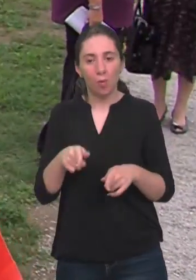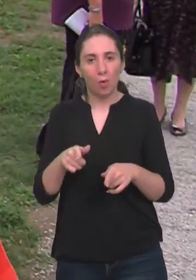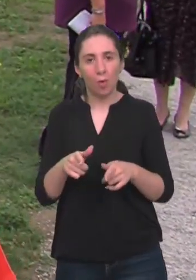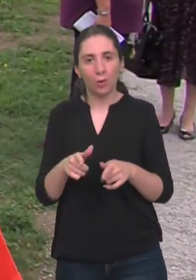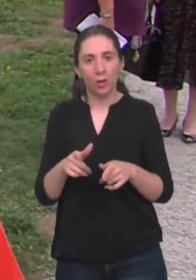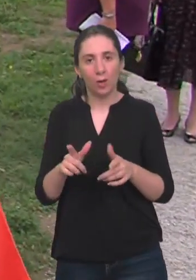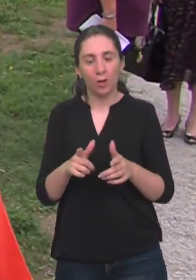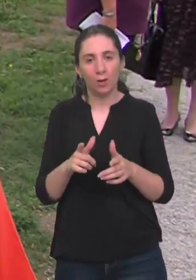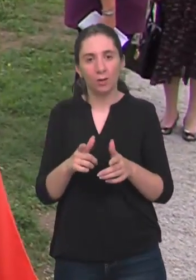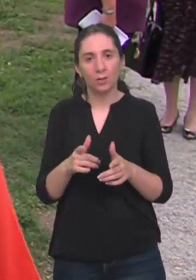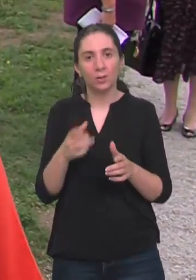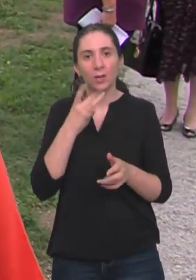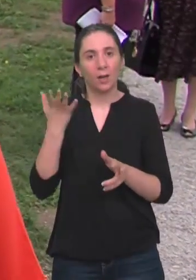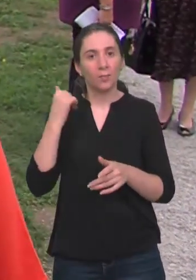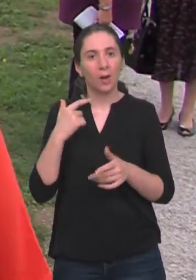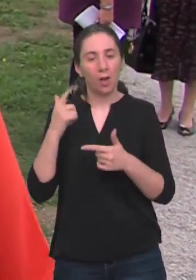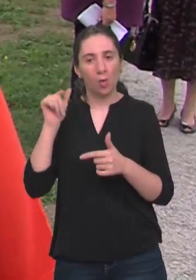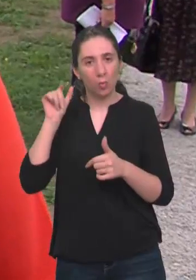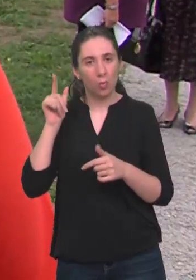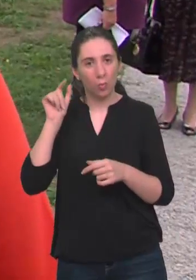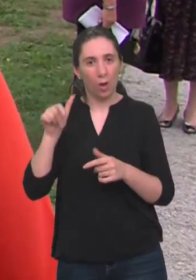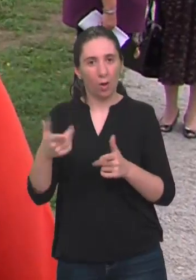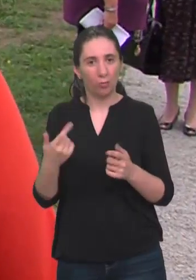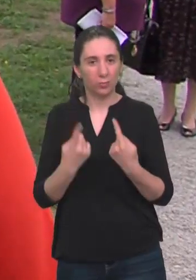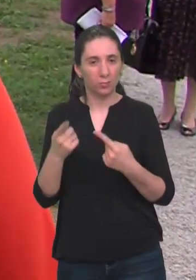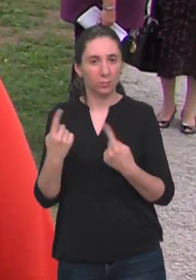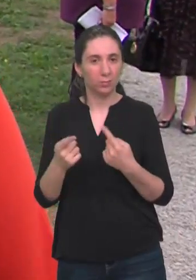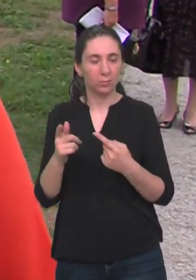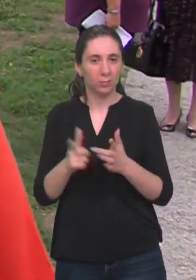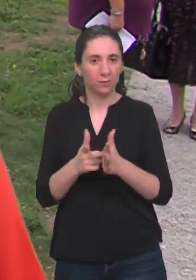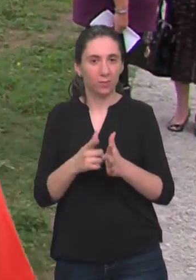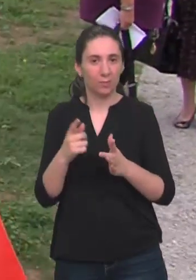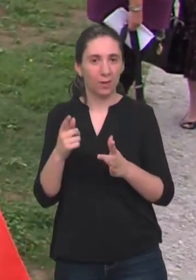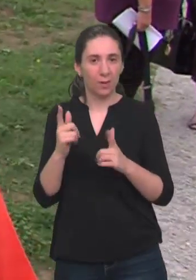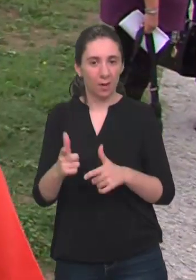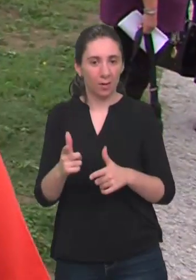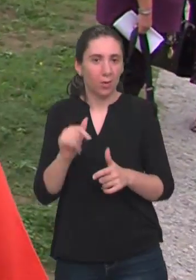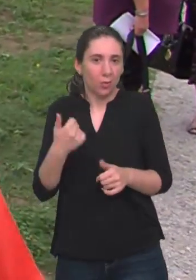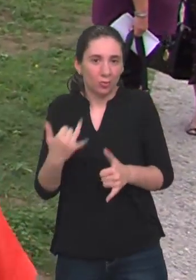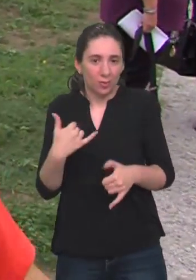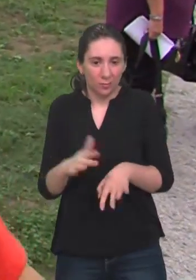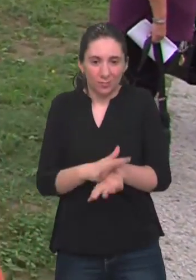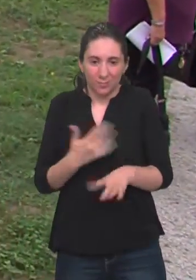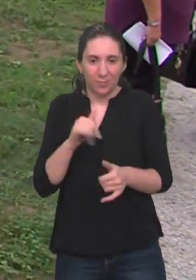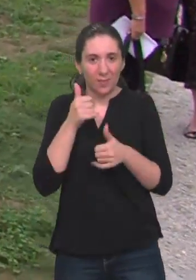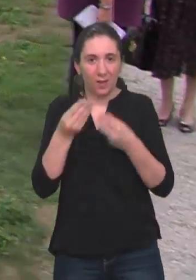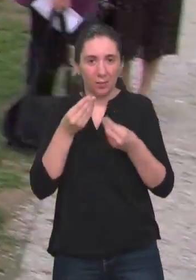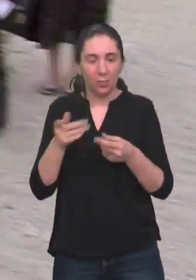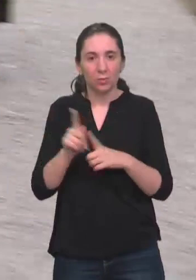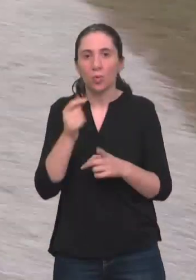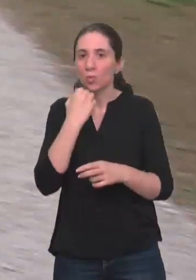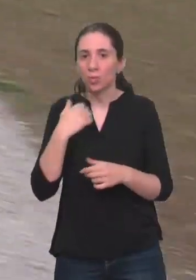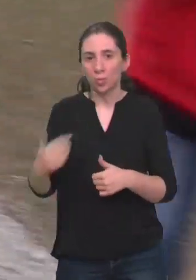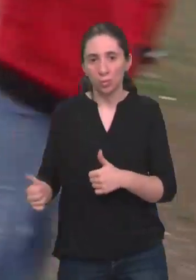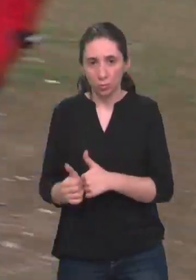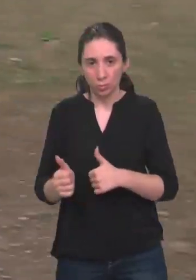tu kad smo bili u Karlovcu, to sve, ne znam, ne mogu, evo još sam sad pod dojmom. Evo i tu je i unuk sa mnom koji